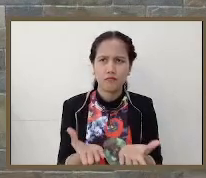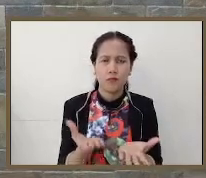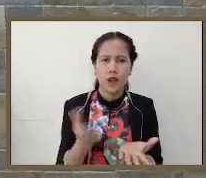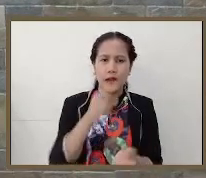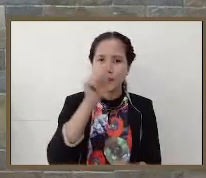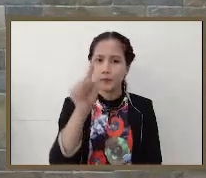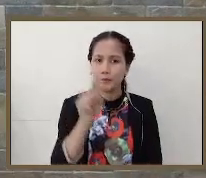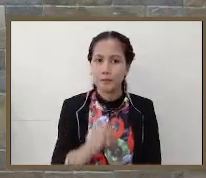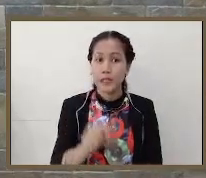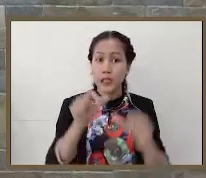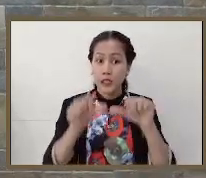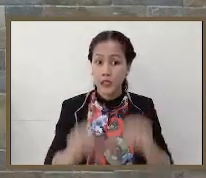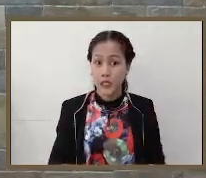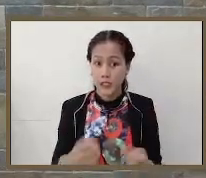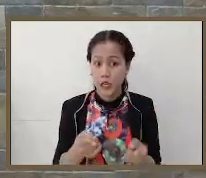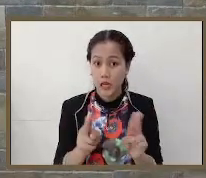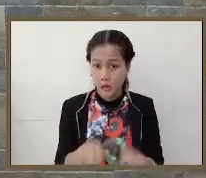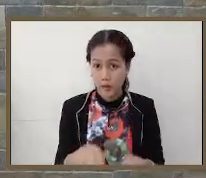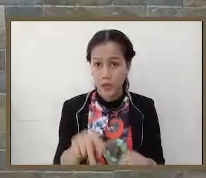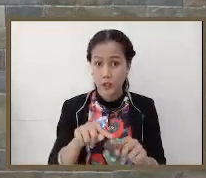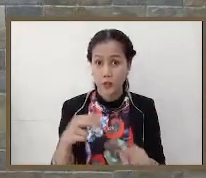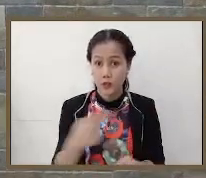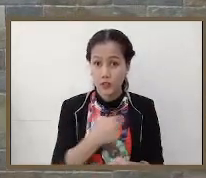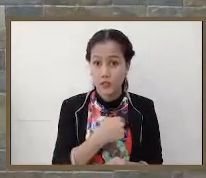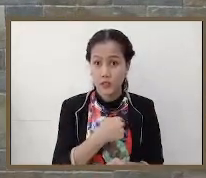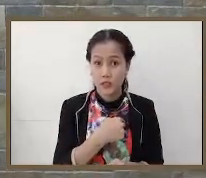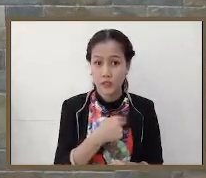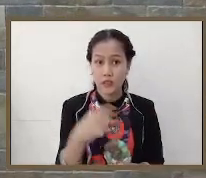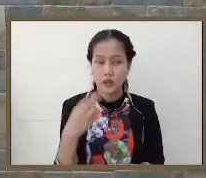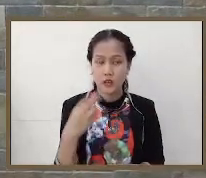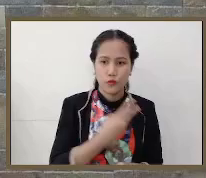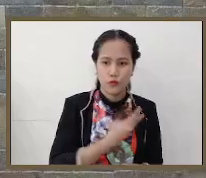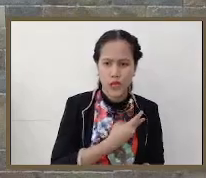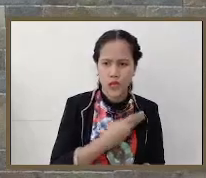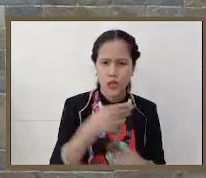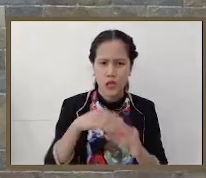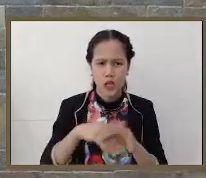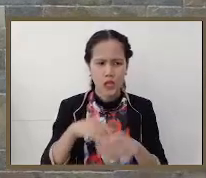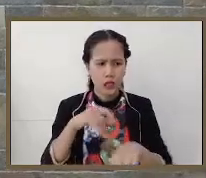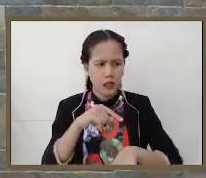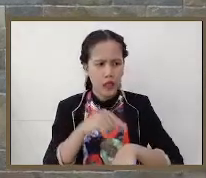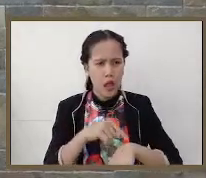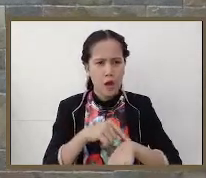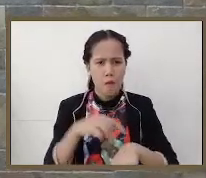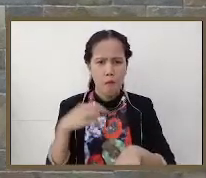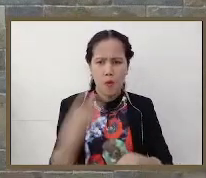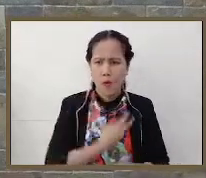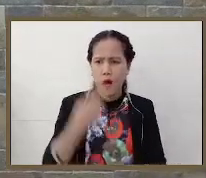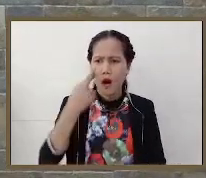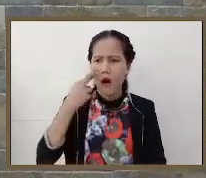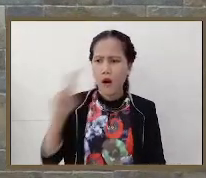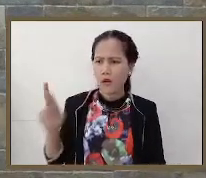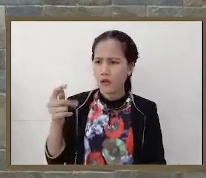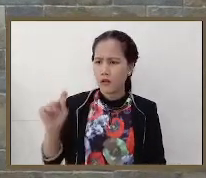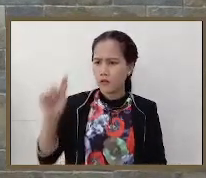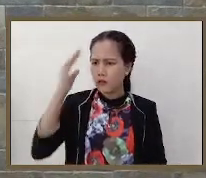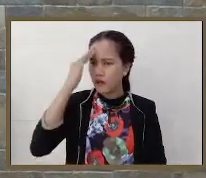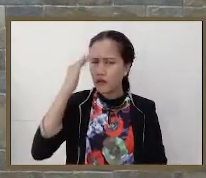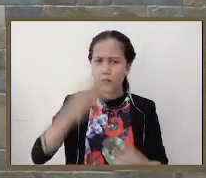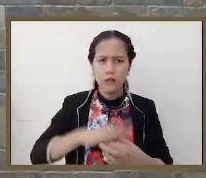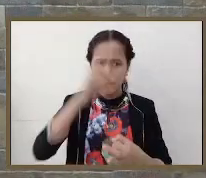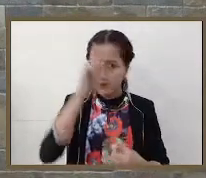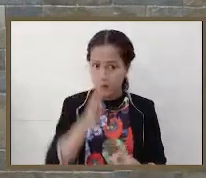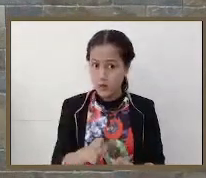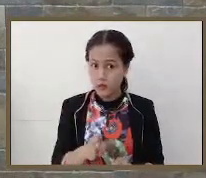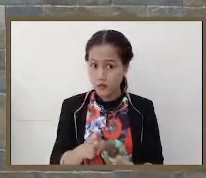mangyari sa atin na dumating tayo sa pagkakataon na nare-reject natin yung knowledge ng Diyos? Pwede ba